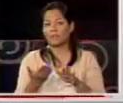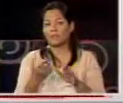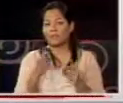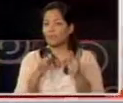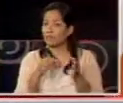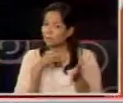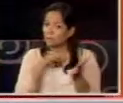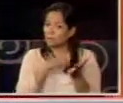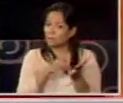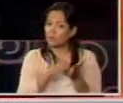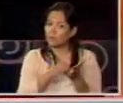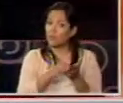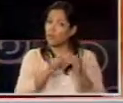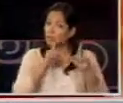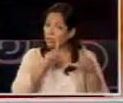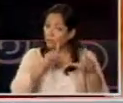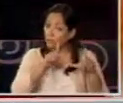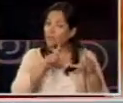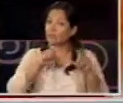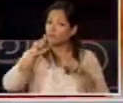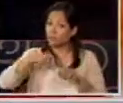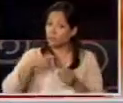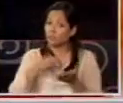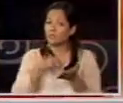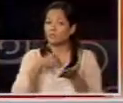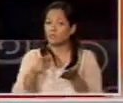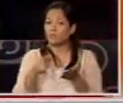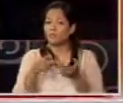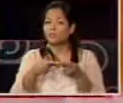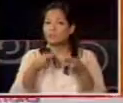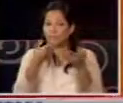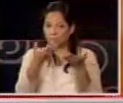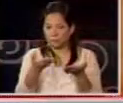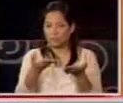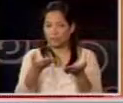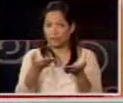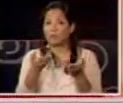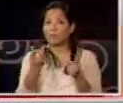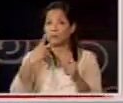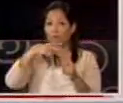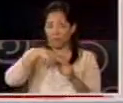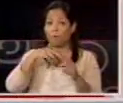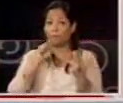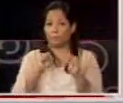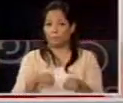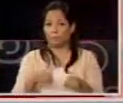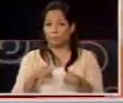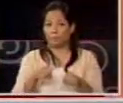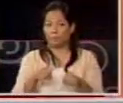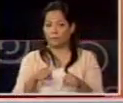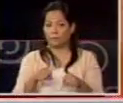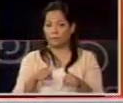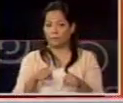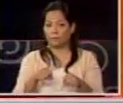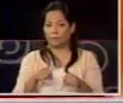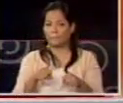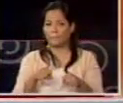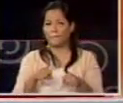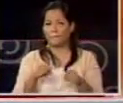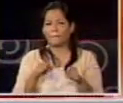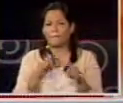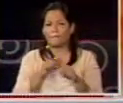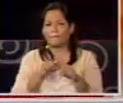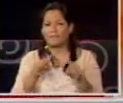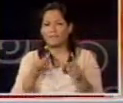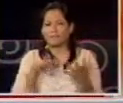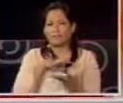pagkakautang o sinabi nga dapat magbayad, yun po ang provision na mag-a-apply. Pwede pa rin po. Ngayon, medyo po masalimuot po